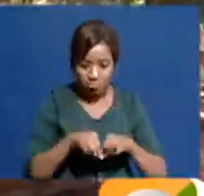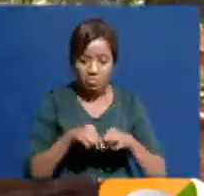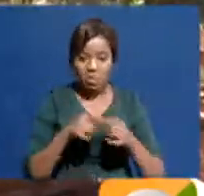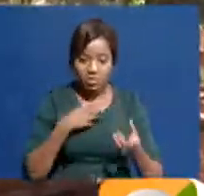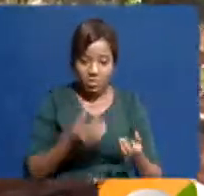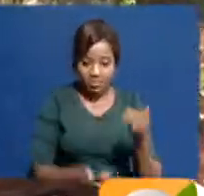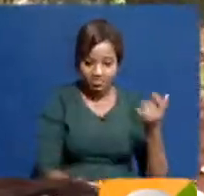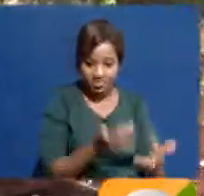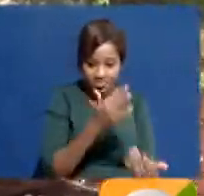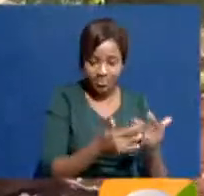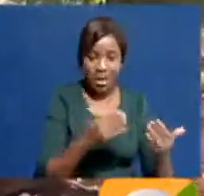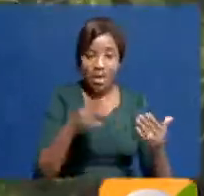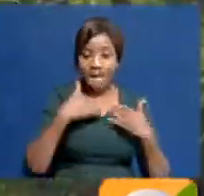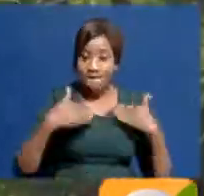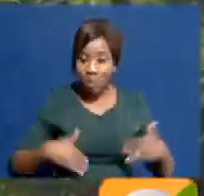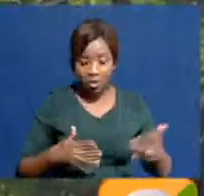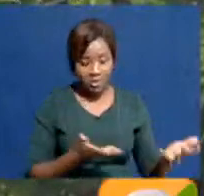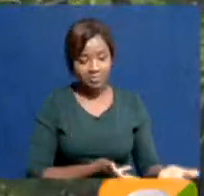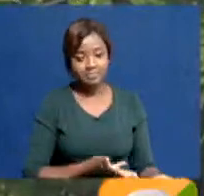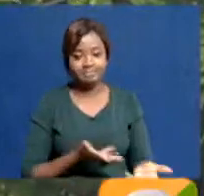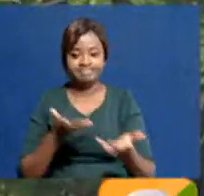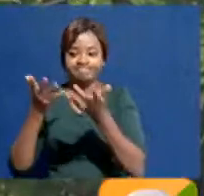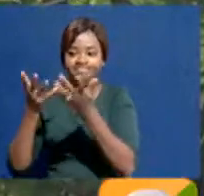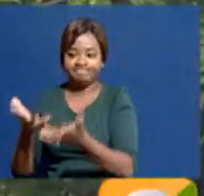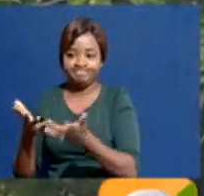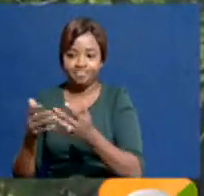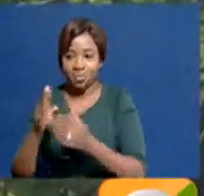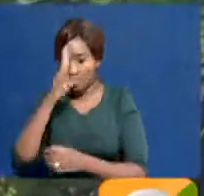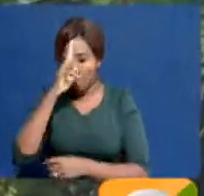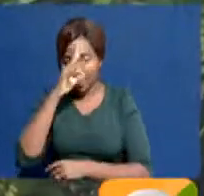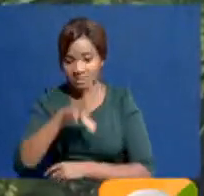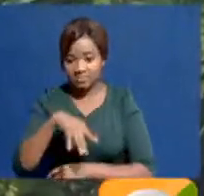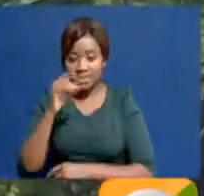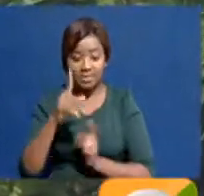and the coffin was burned. Mbuzi wakati ilichinjwa,